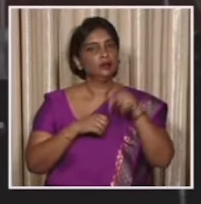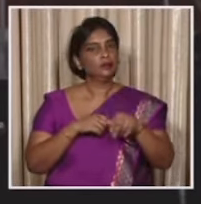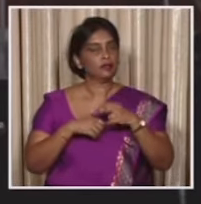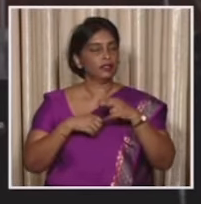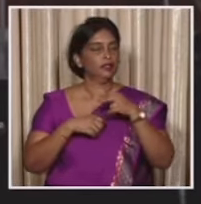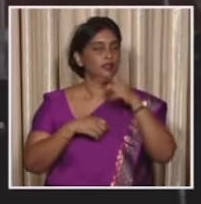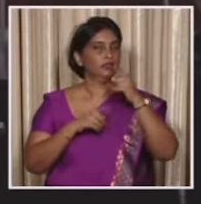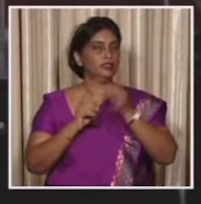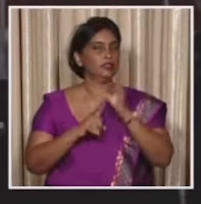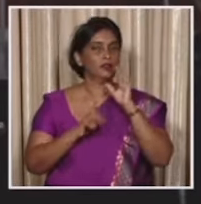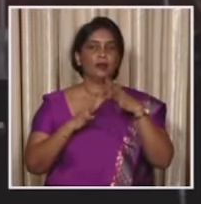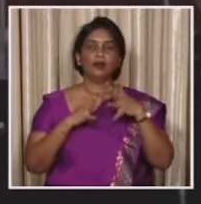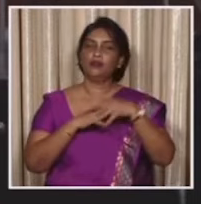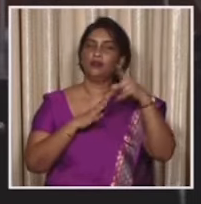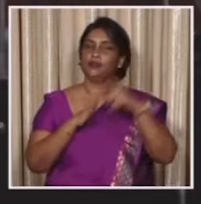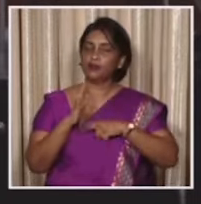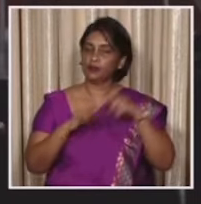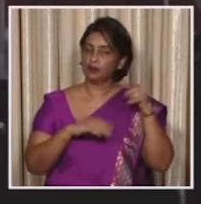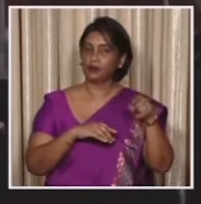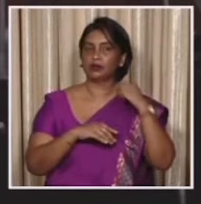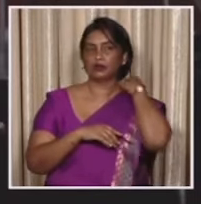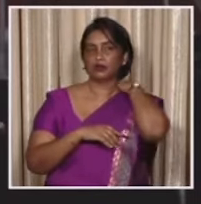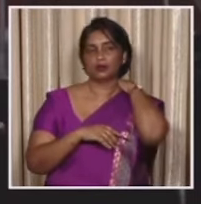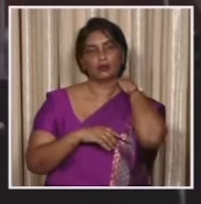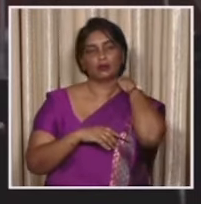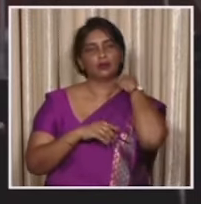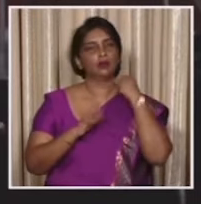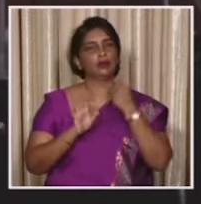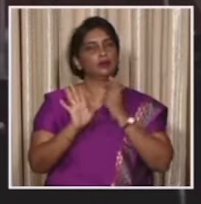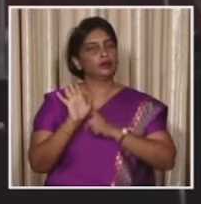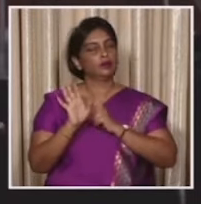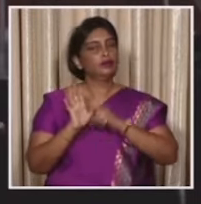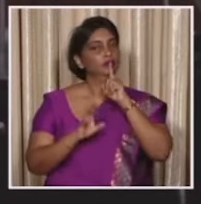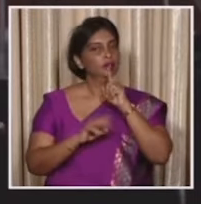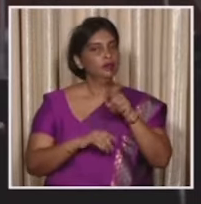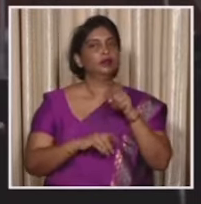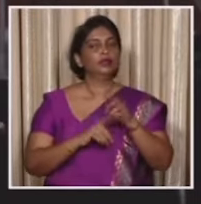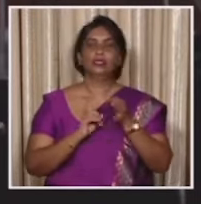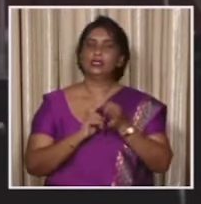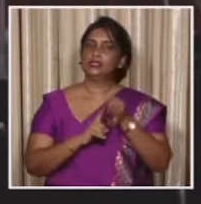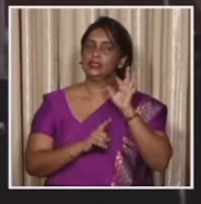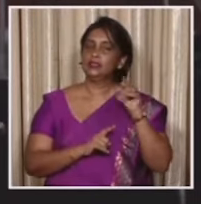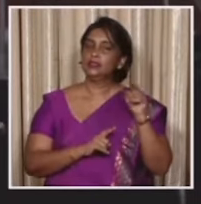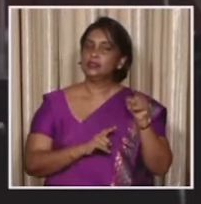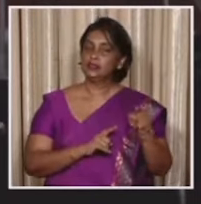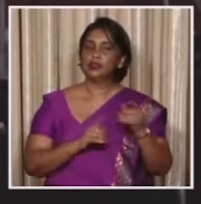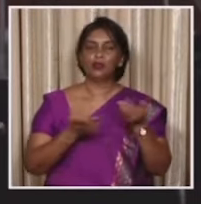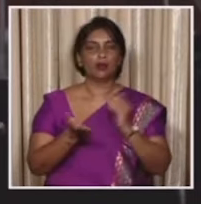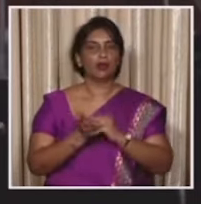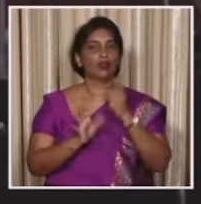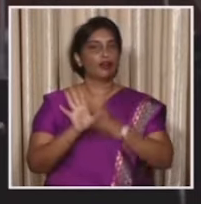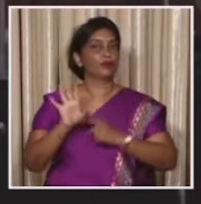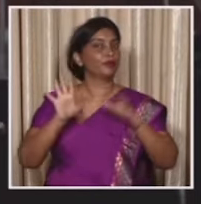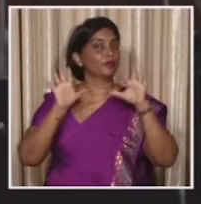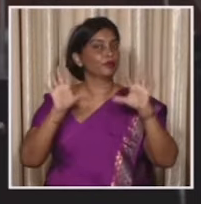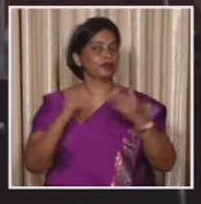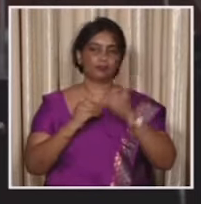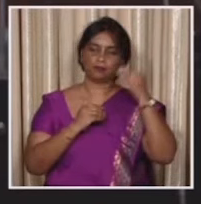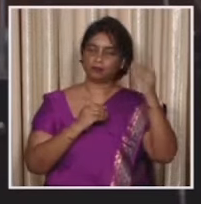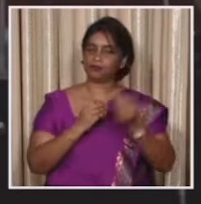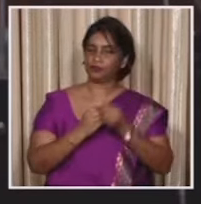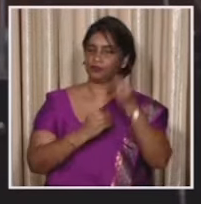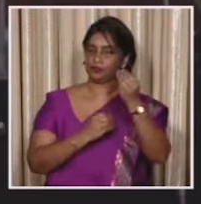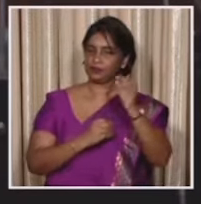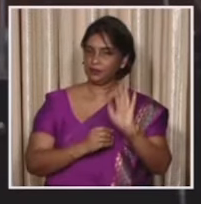සභාපතිතුමා වජිර අබේවර්ධන මැතිතුමා නිරන්තරයෙන්ම කියනවා ජනාධිපතිතුමාට තව වසර 10ක් රට වාර දීලා තිය